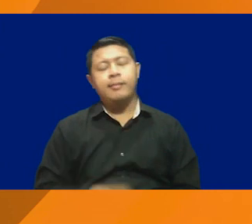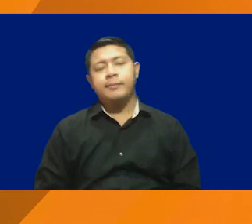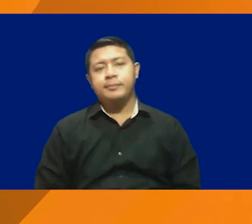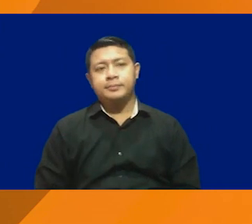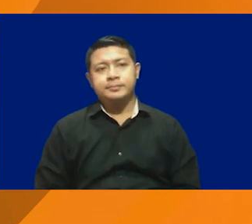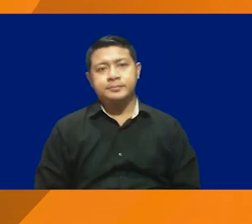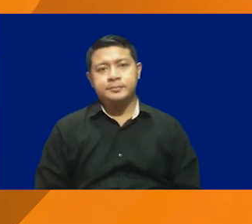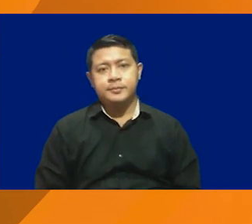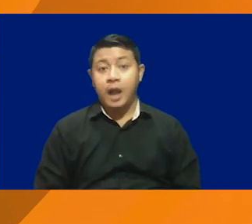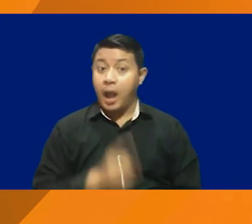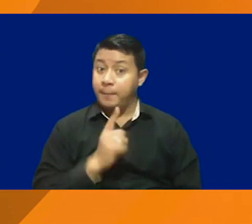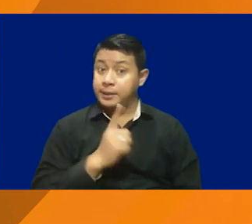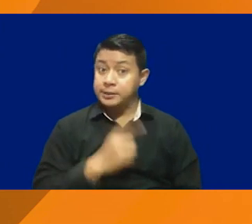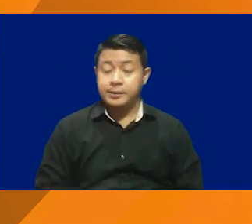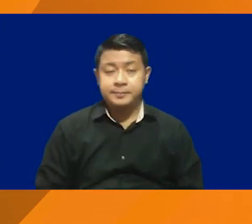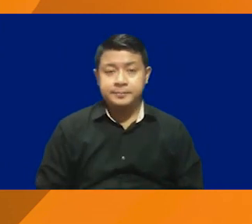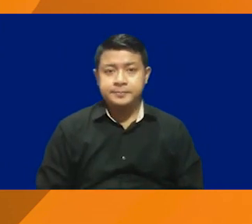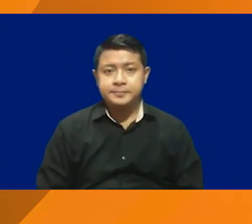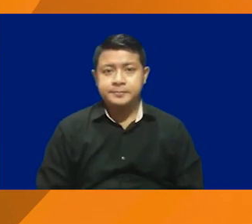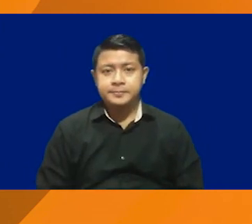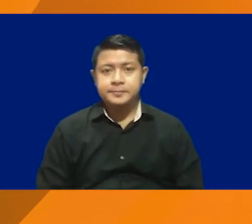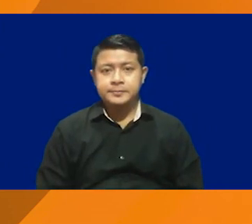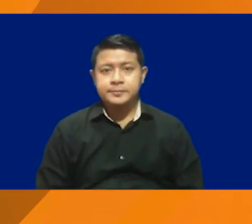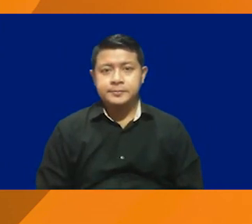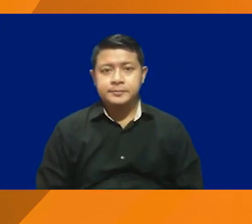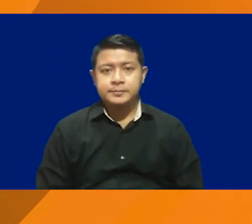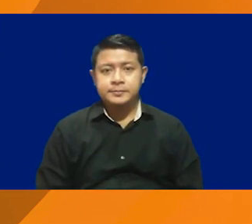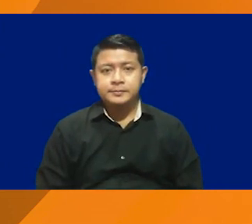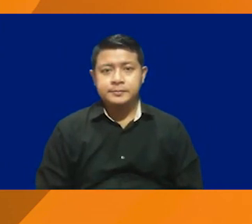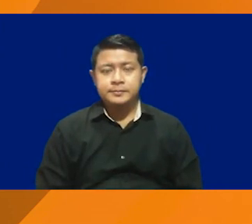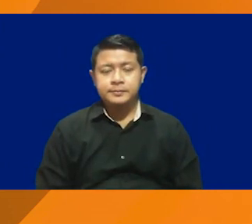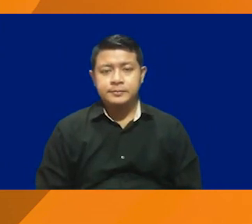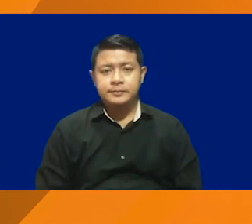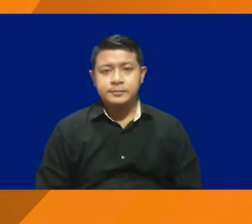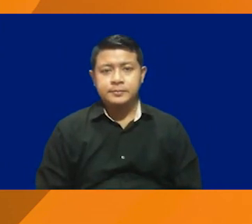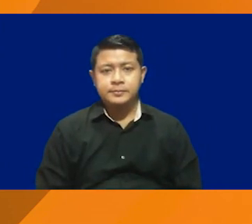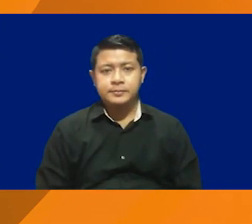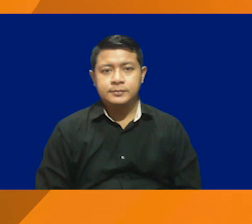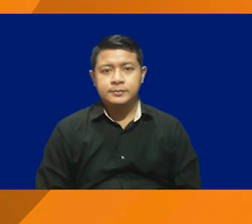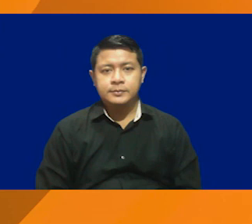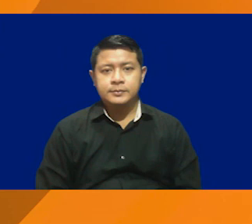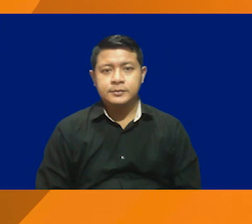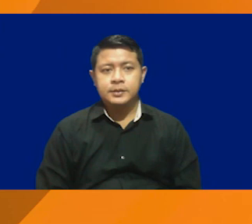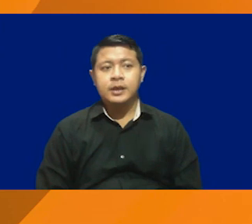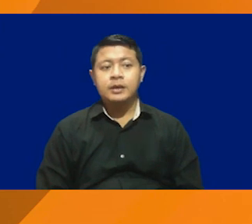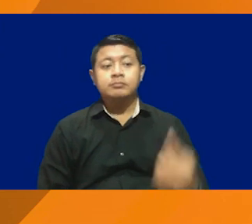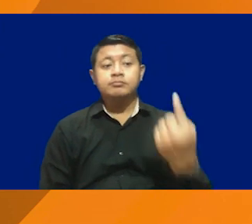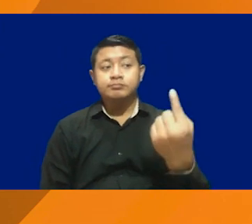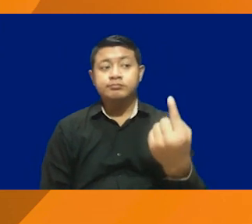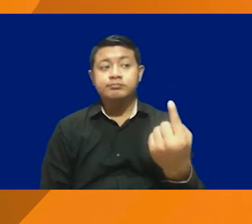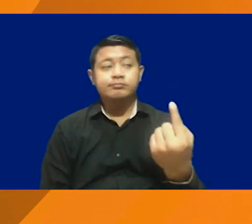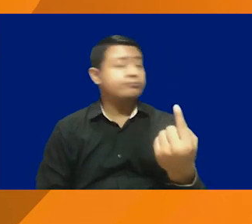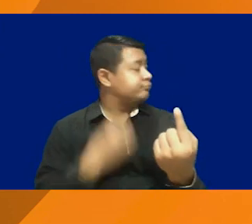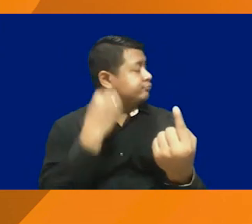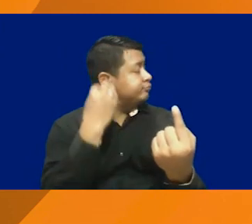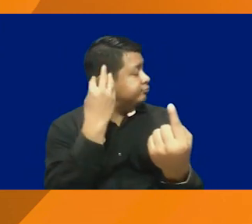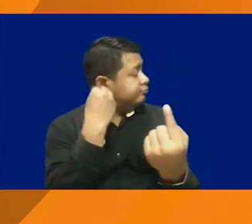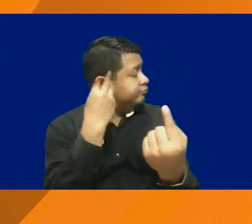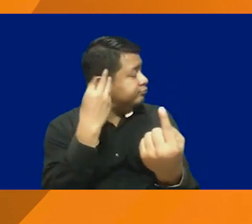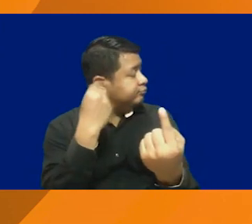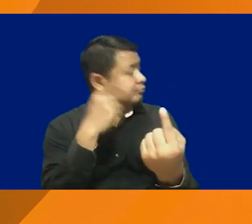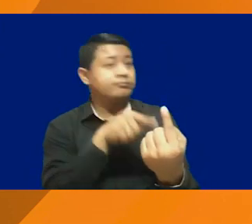atau bandel. Sebabnya apa? Yang menjadi penyebab adalah